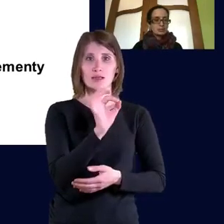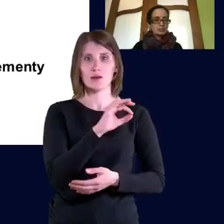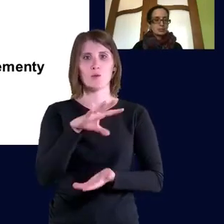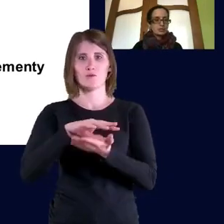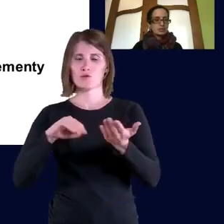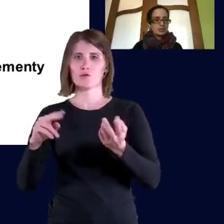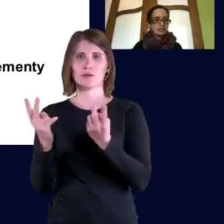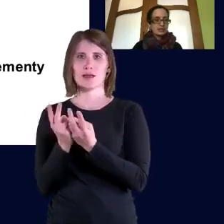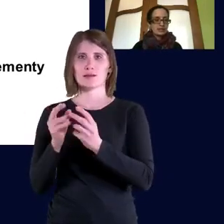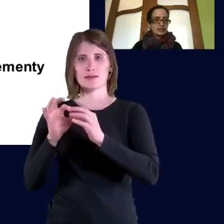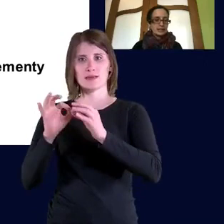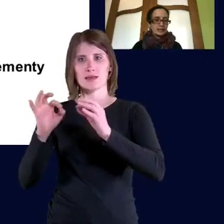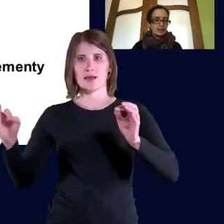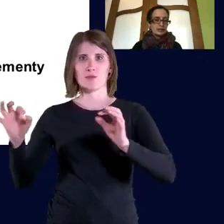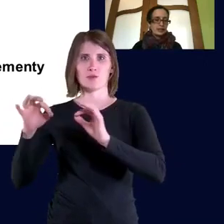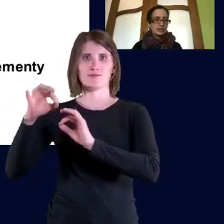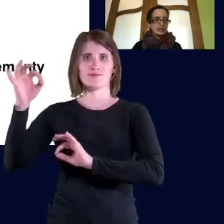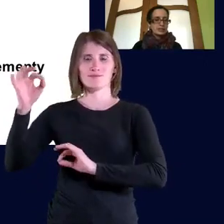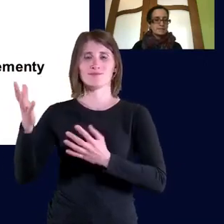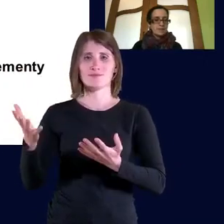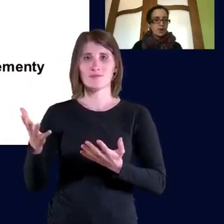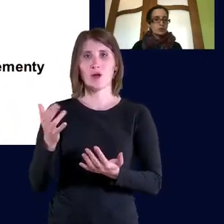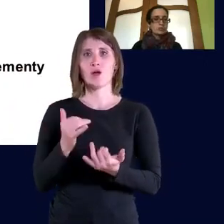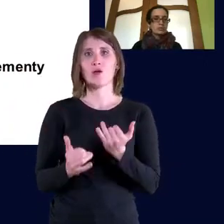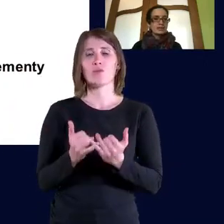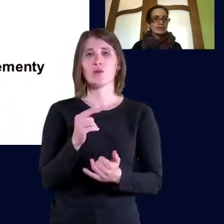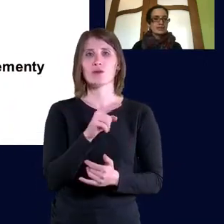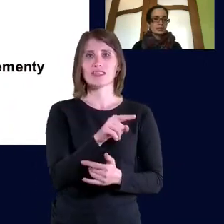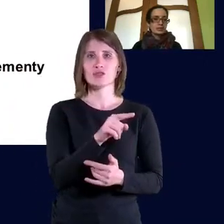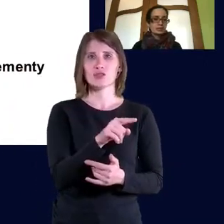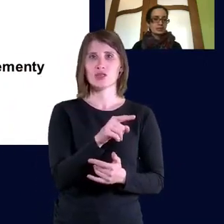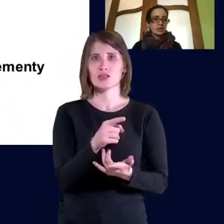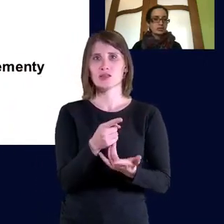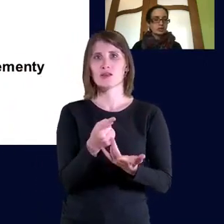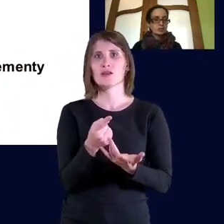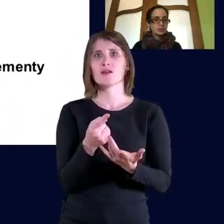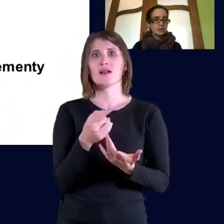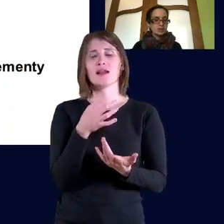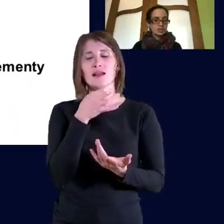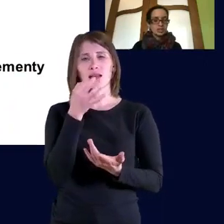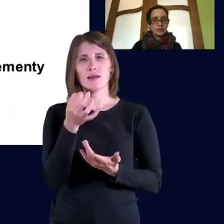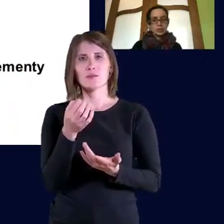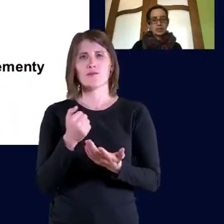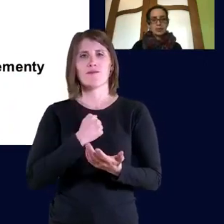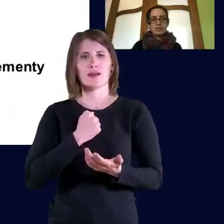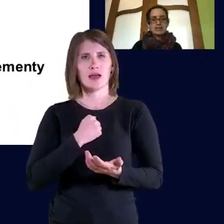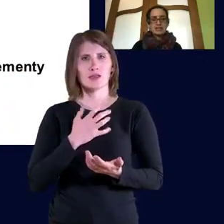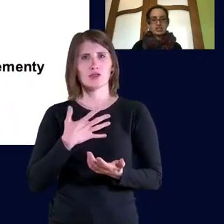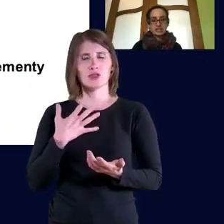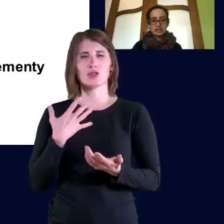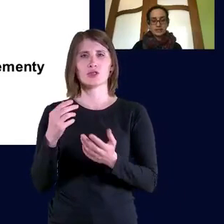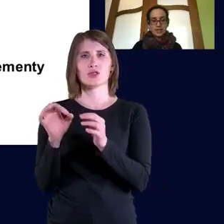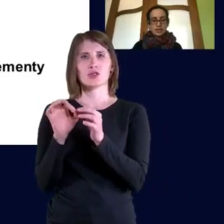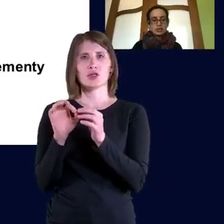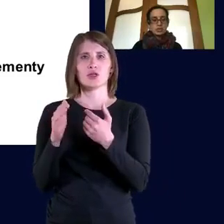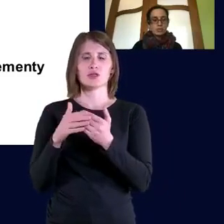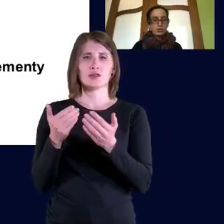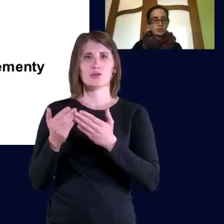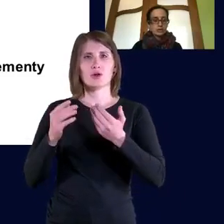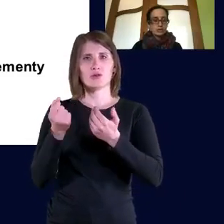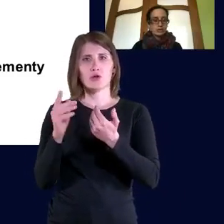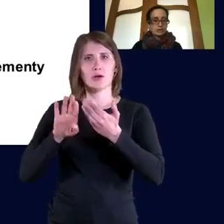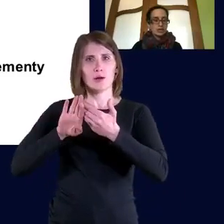każdy z punktów jest czytelny wtedy gdy odsunięty jest o innych o trzy milimetry czyli na przykład jak mamy linię rzeki